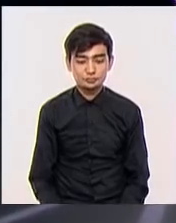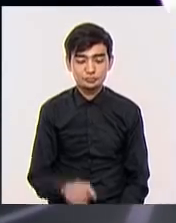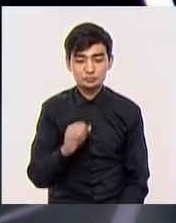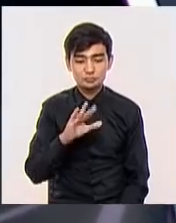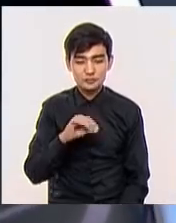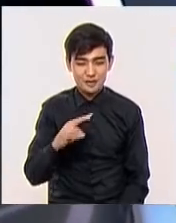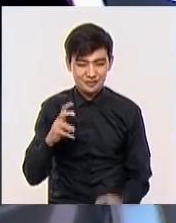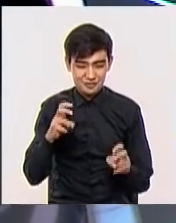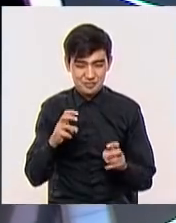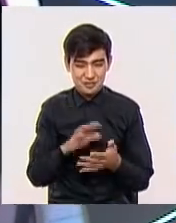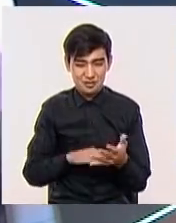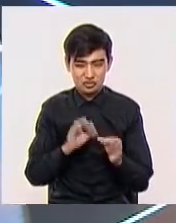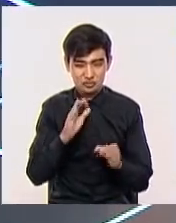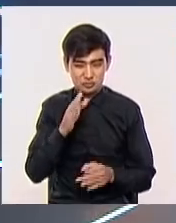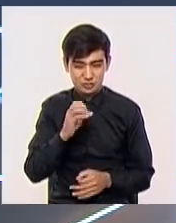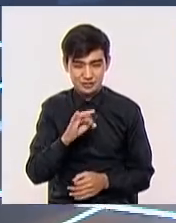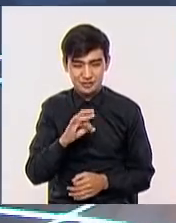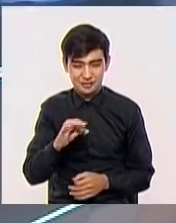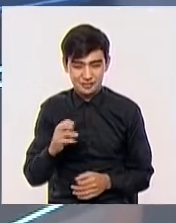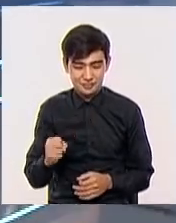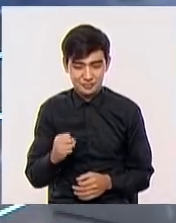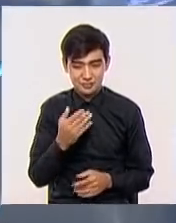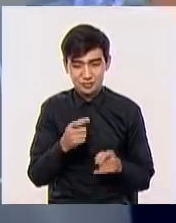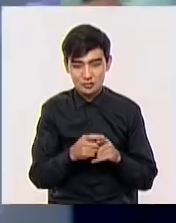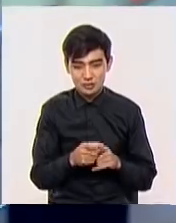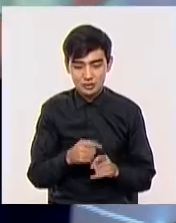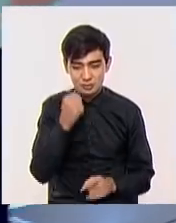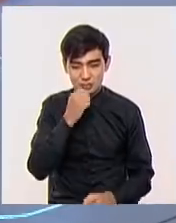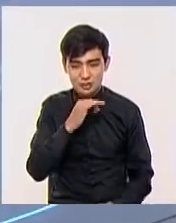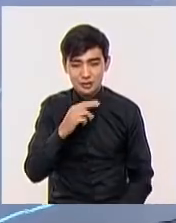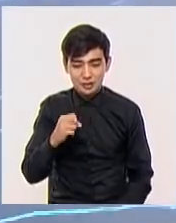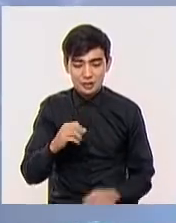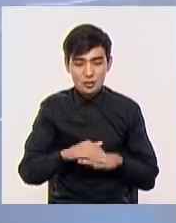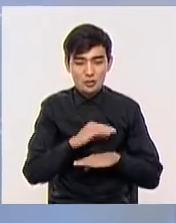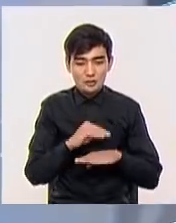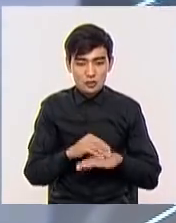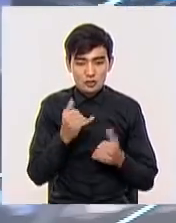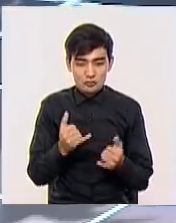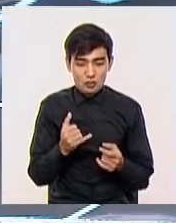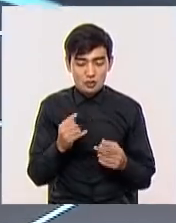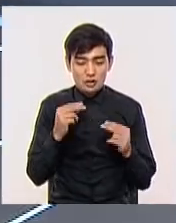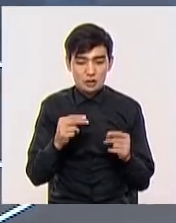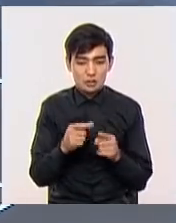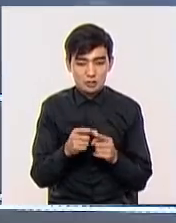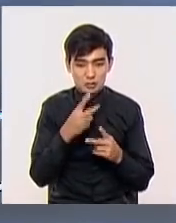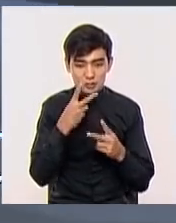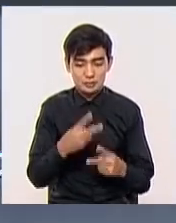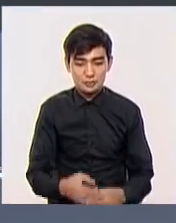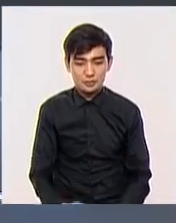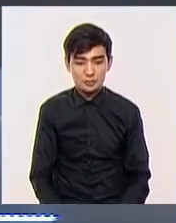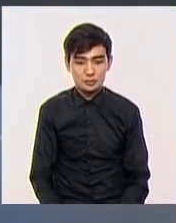Ауғанстан тақырымын әрі қарай әріптесім Ирина Советжанқызы жалғастырады. Ирина. Рахмет, Аида. Қайырлы кеш, бүгін сөздің шыны керектен